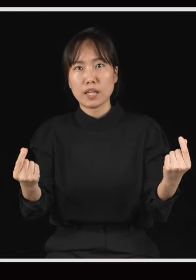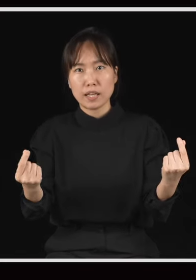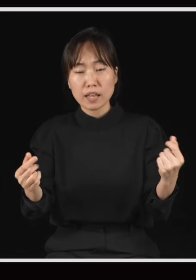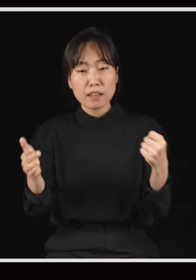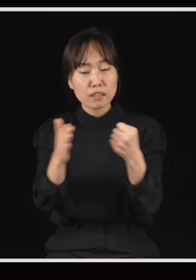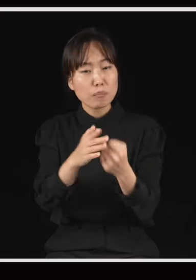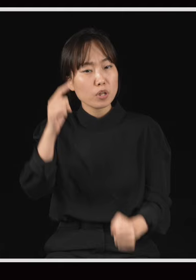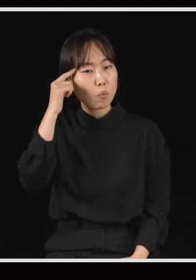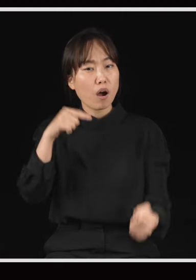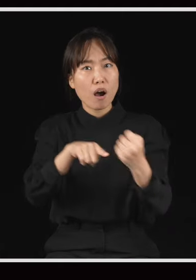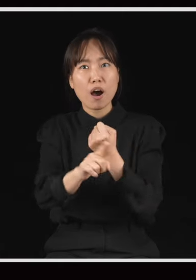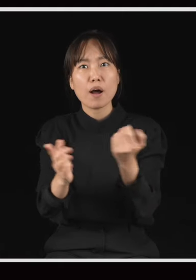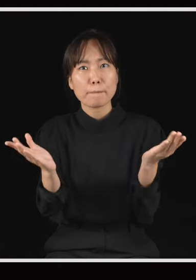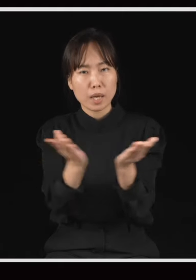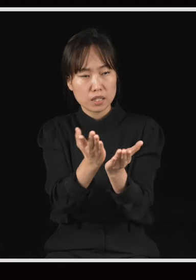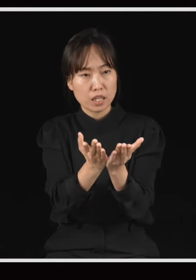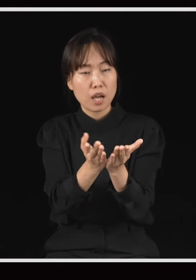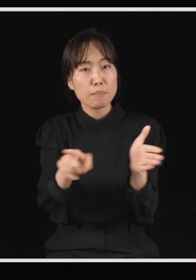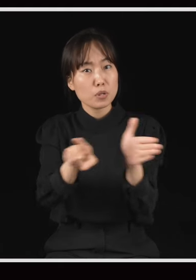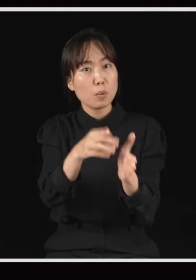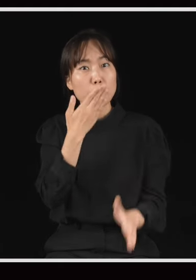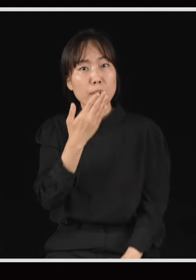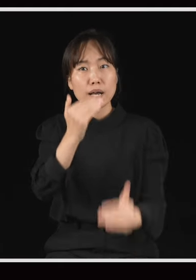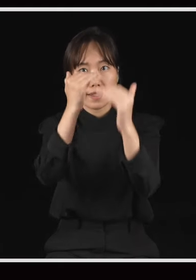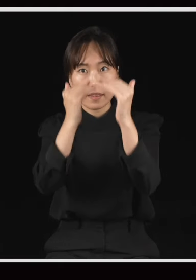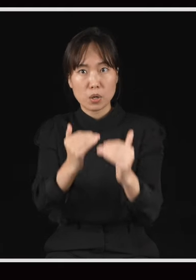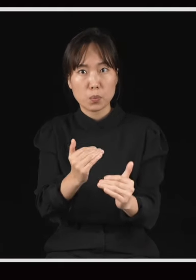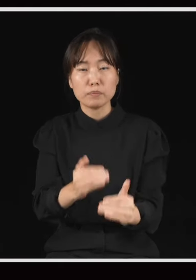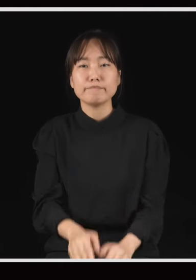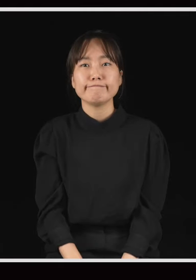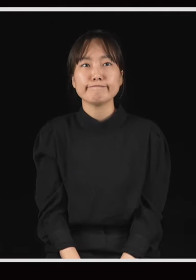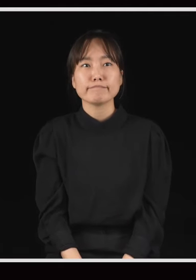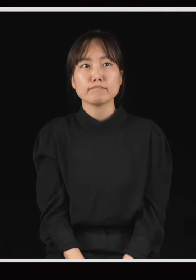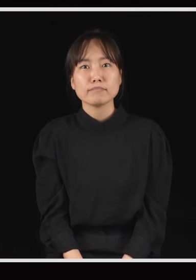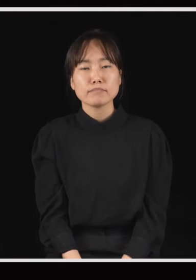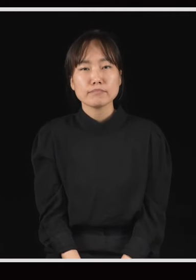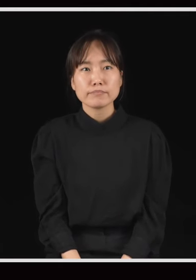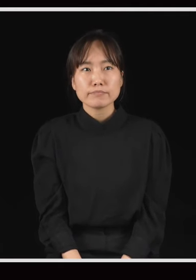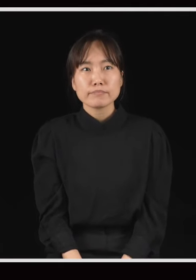보면 실제로 뭐 관찰이 되는 거기 때문에 뭐 전혀 비과학적인 얘기는 아닙니다.